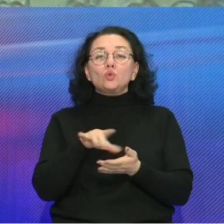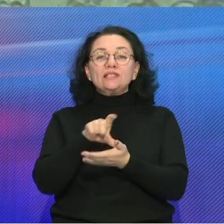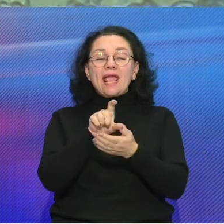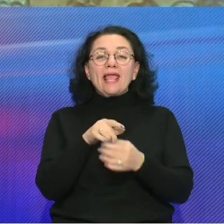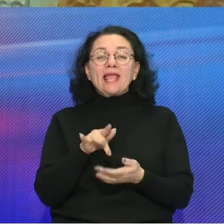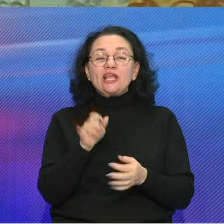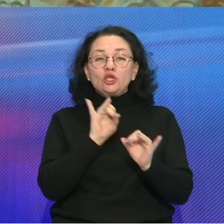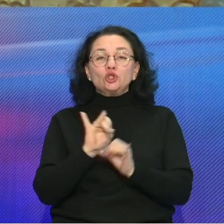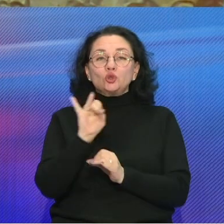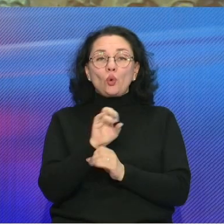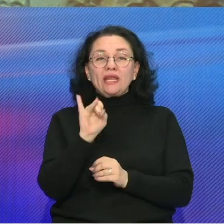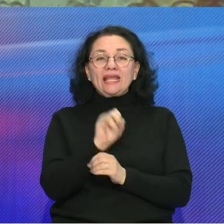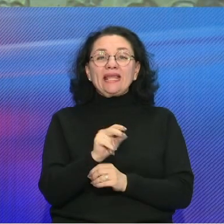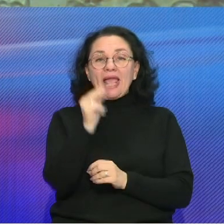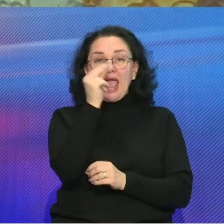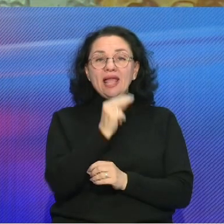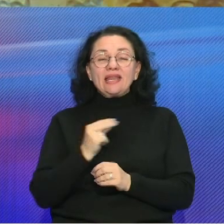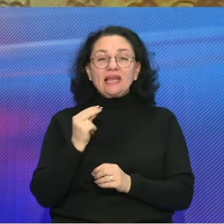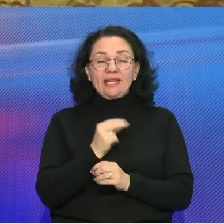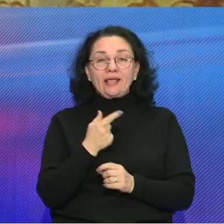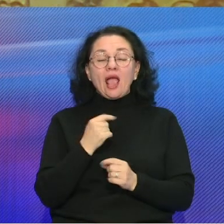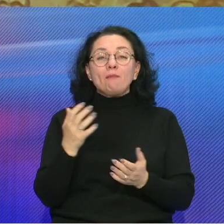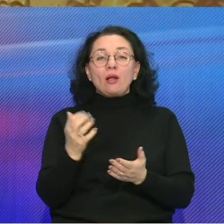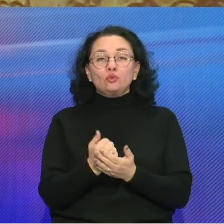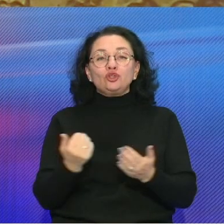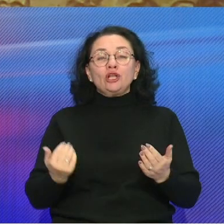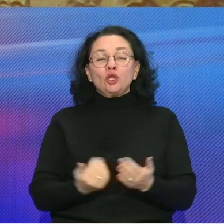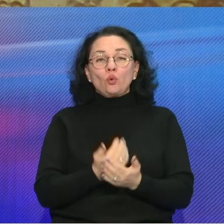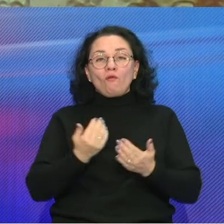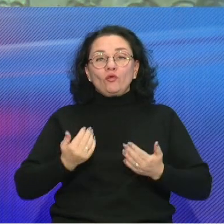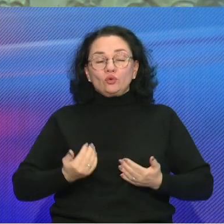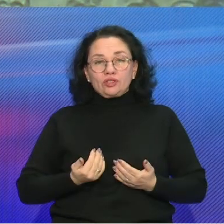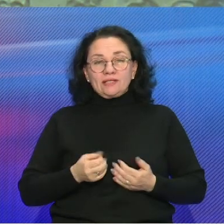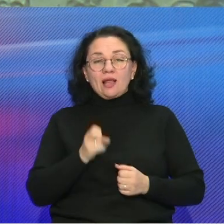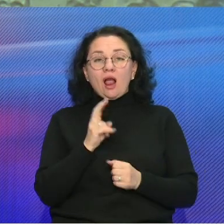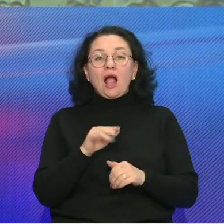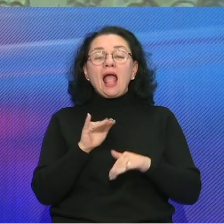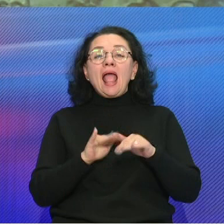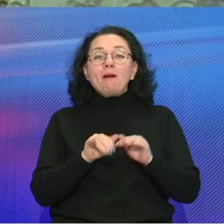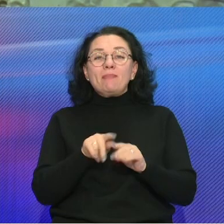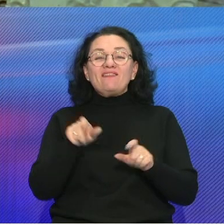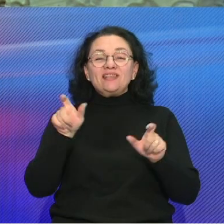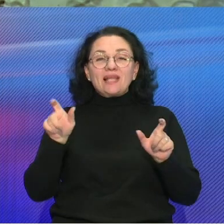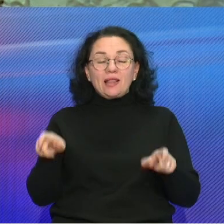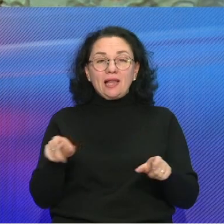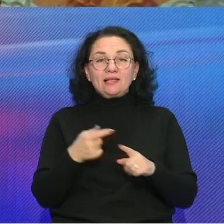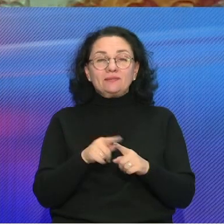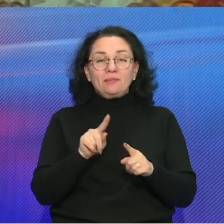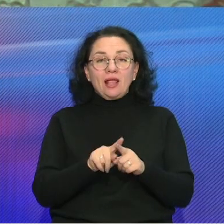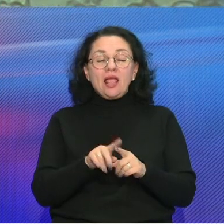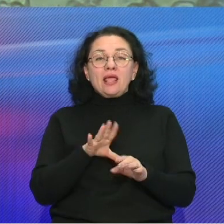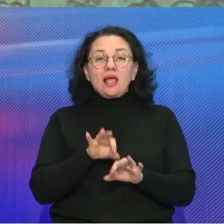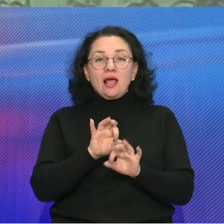образы с фонда установы, которые отримали новое життя. Дякуючи таленту и профессионализму мастака-реставратора Владимира